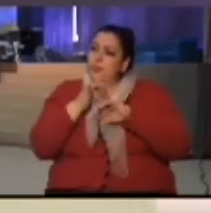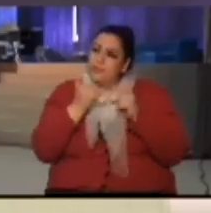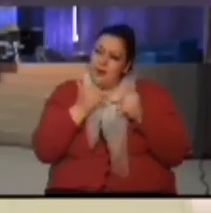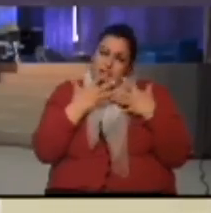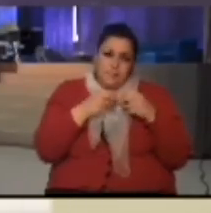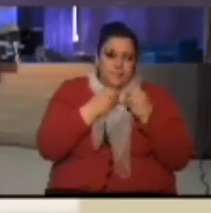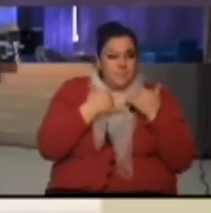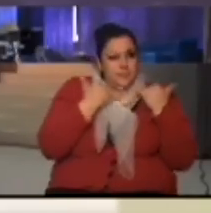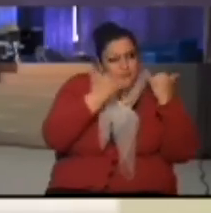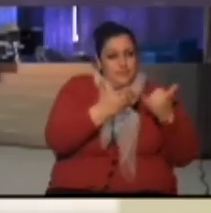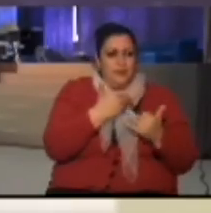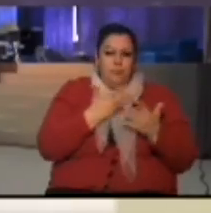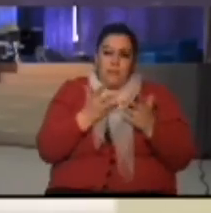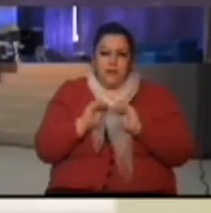երեխաներիդ,